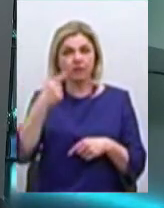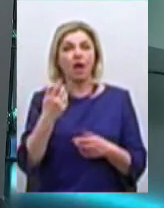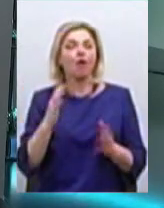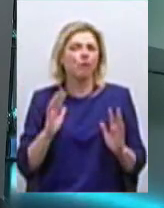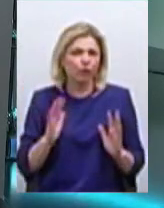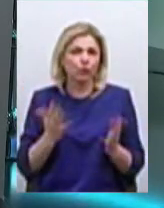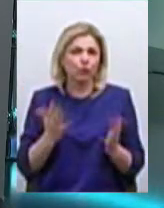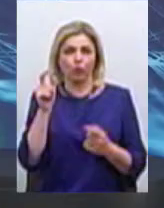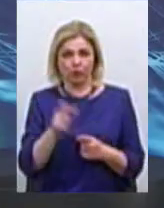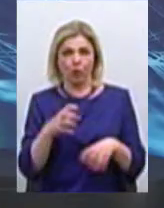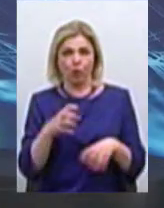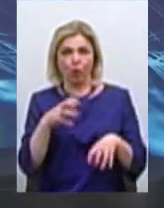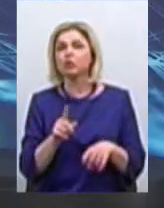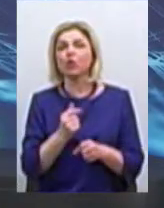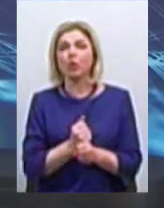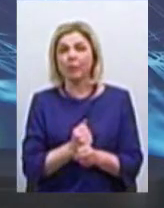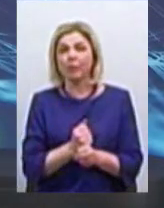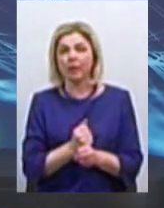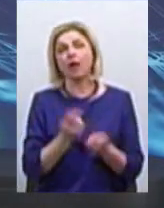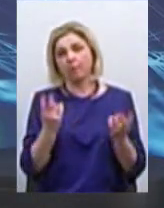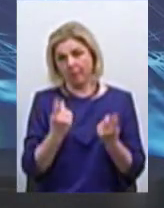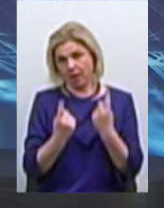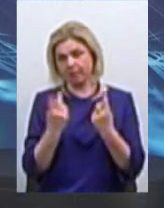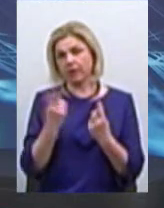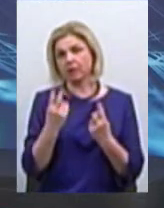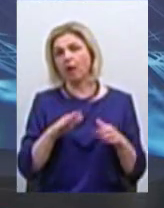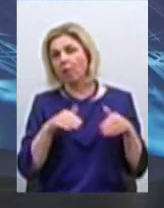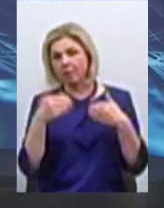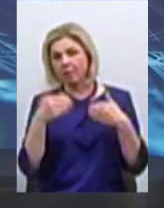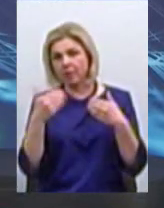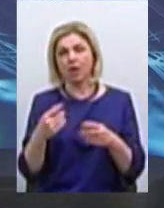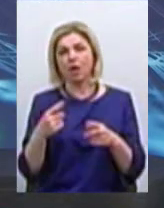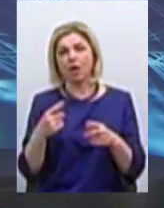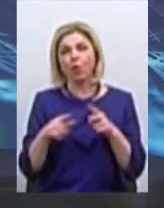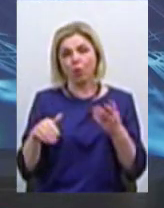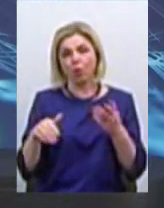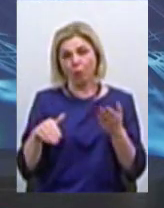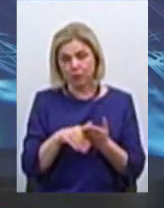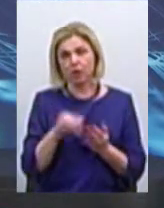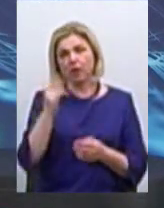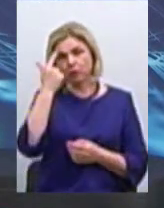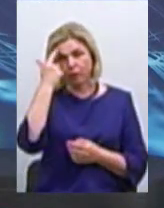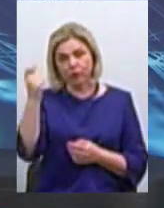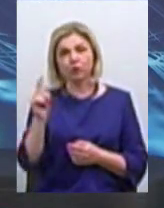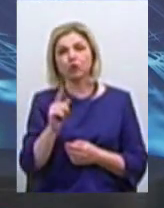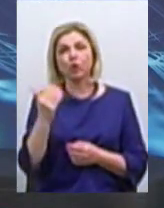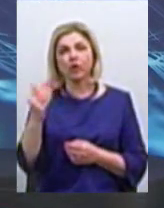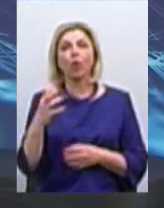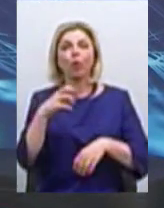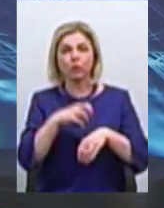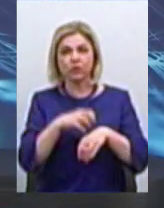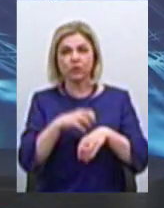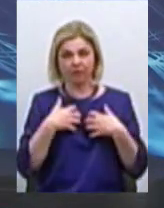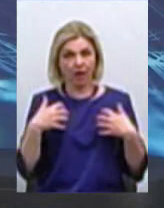робити? В першу чергу звернутися до пункту швидкої допомоги і повідомити, що її вкусила